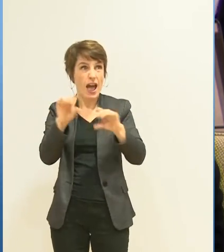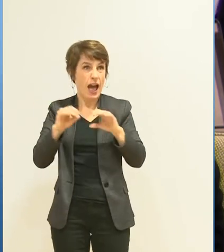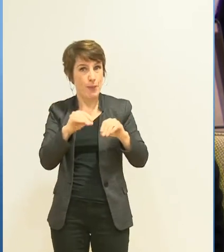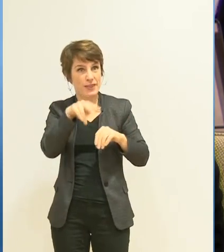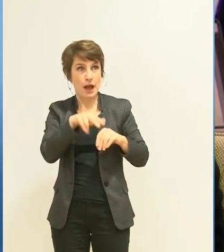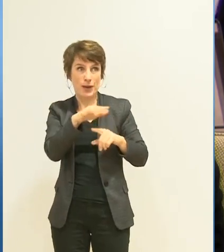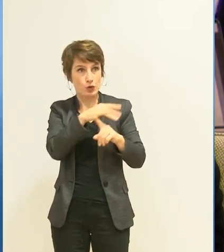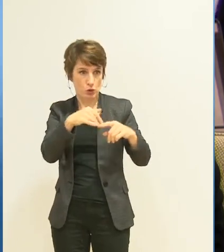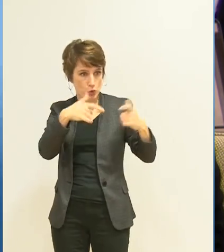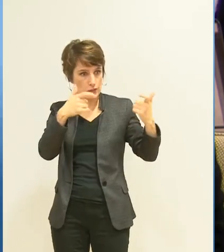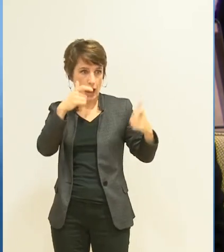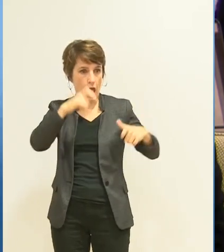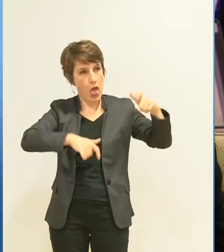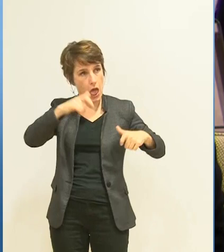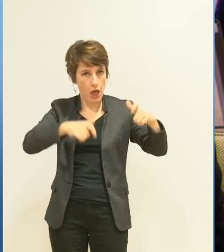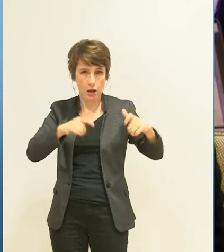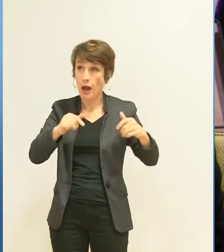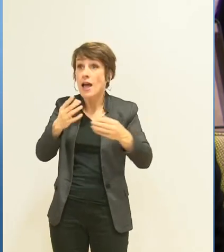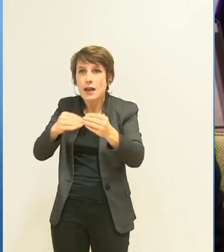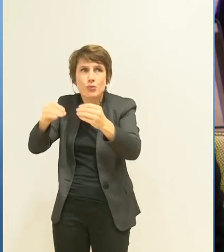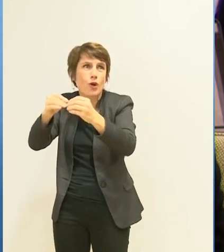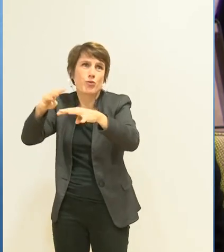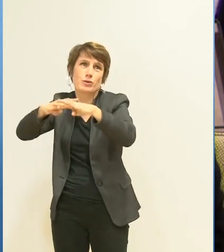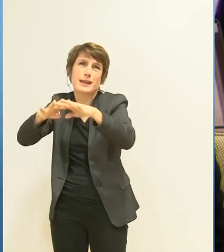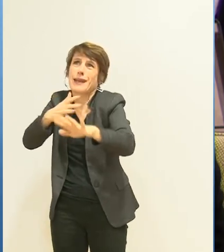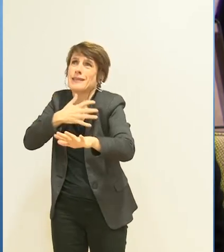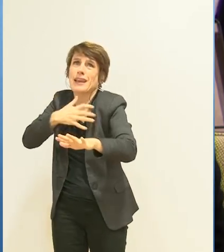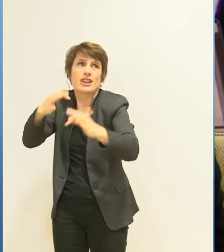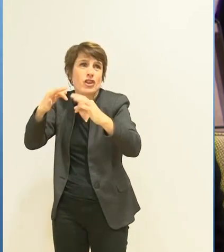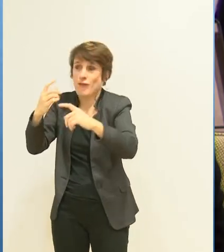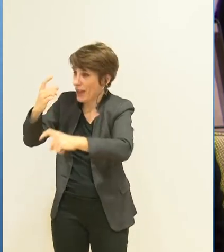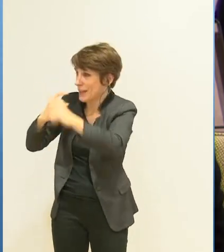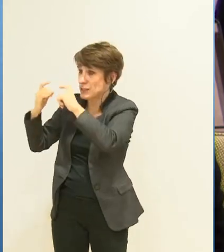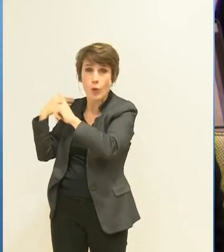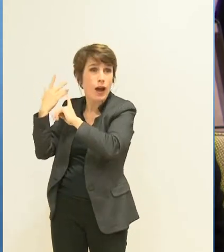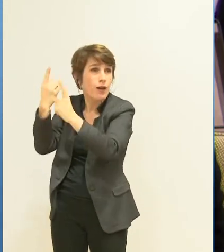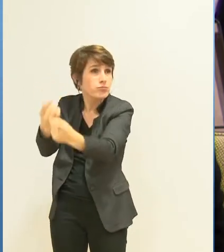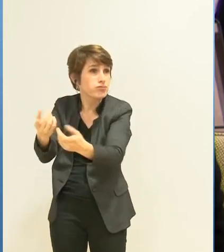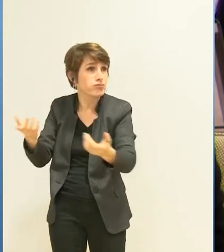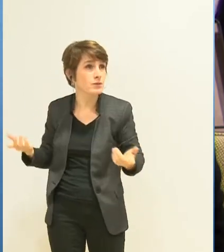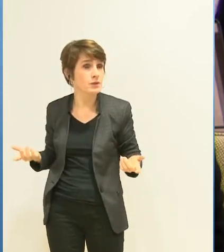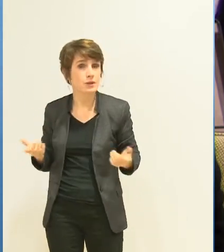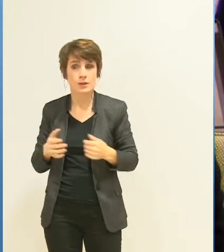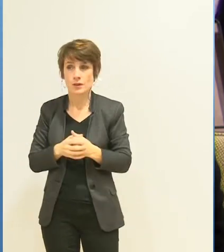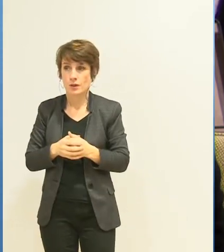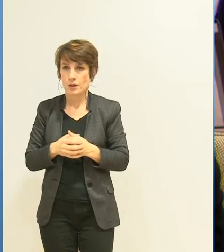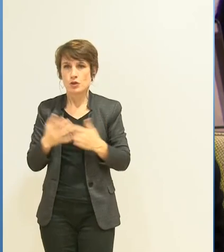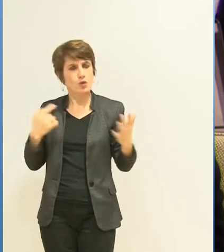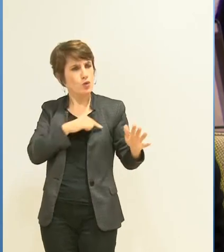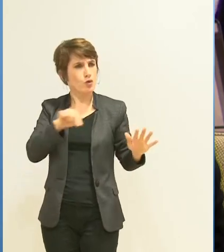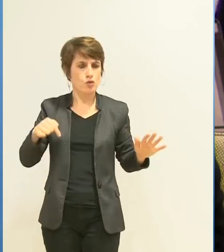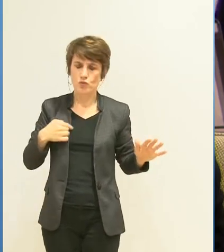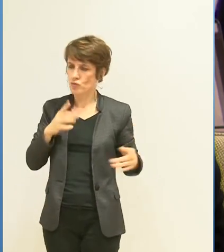tissu social des plus riches en histoire humaine singulière nous affirmons que la prétendue légitimité à détruire cet